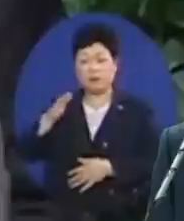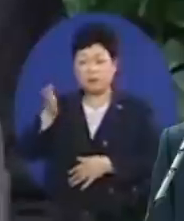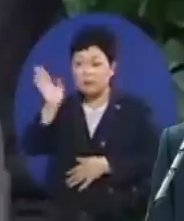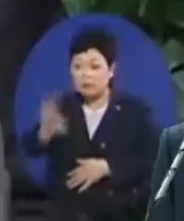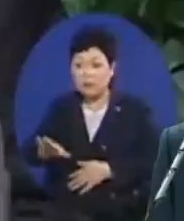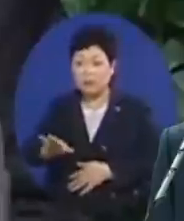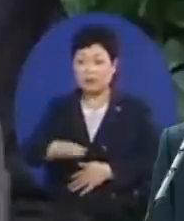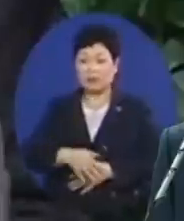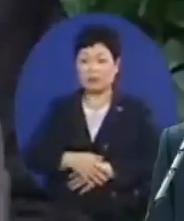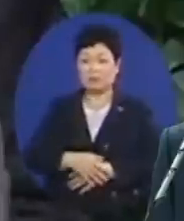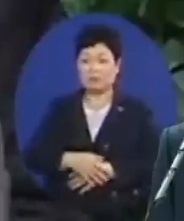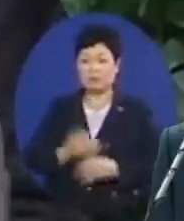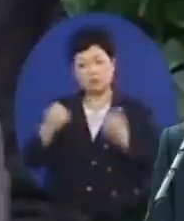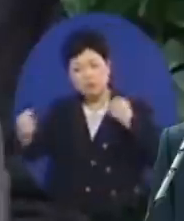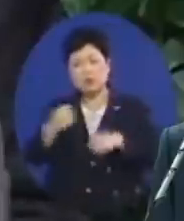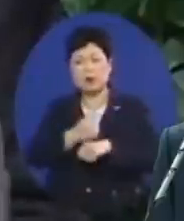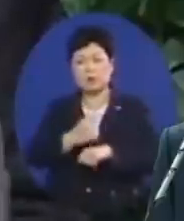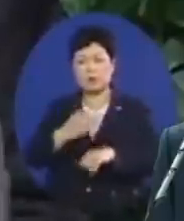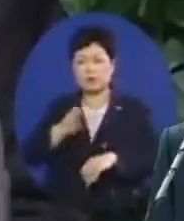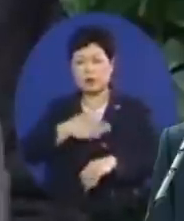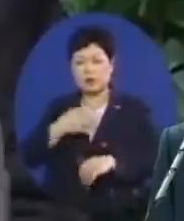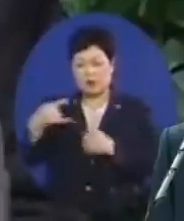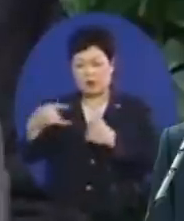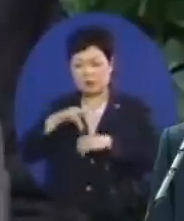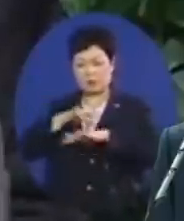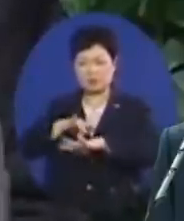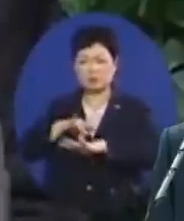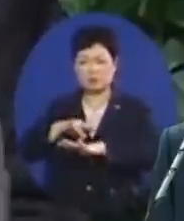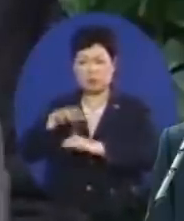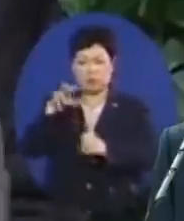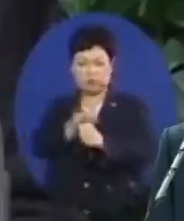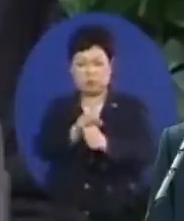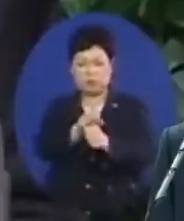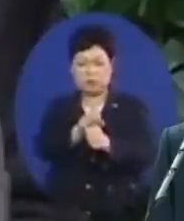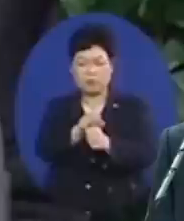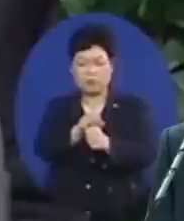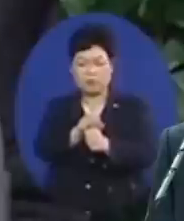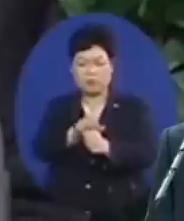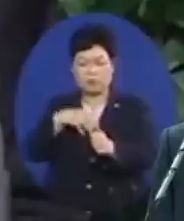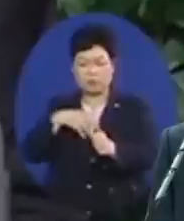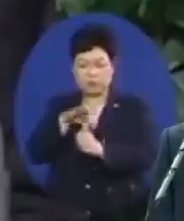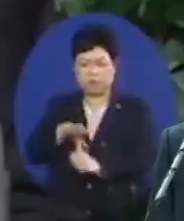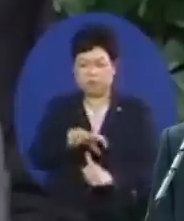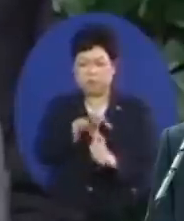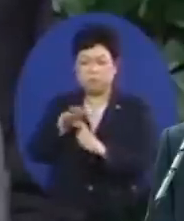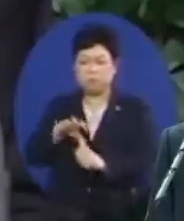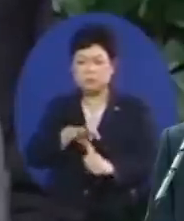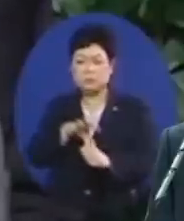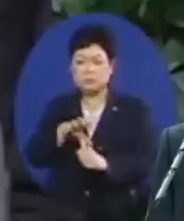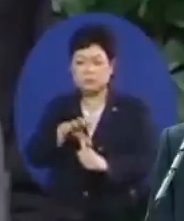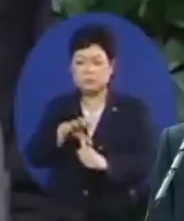그런데 나에게도 귀신이 와서 나를 억압하더라고요.